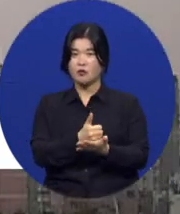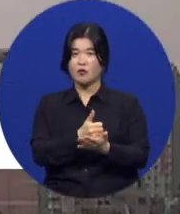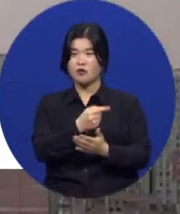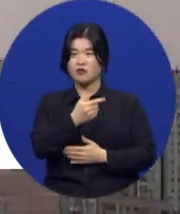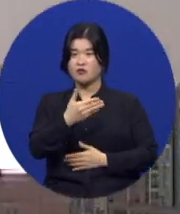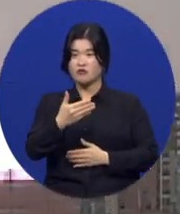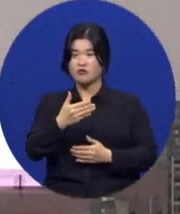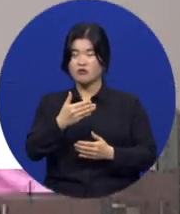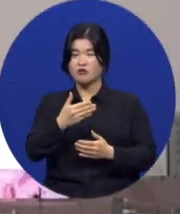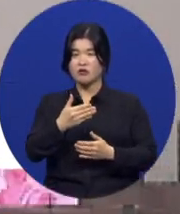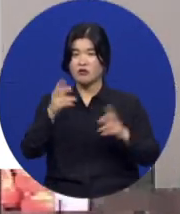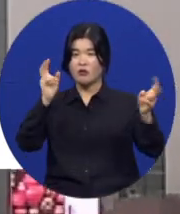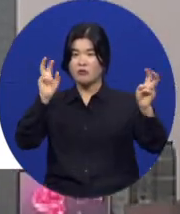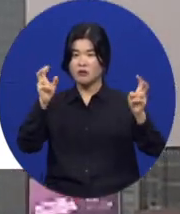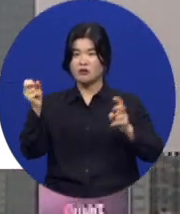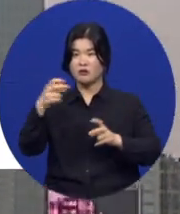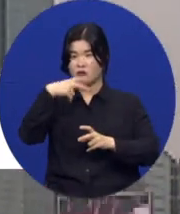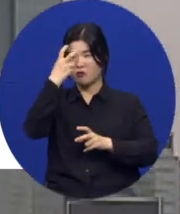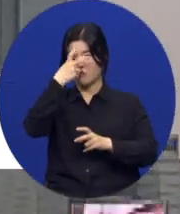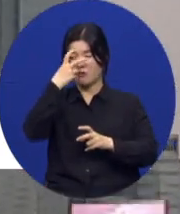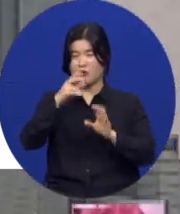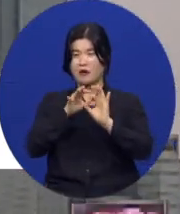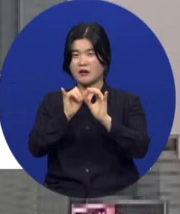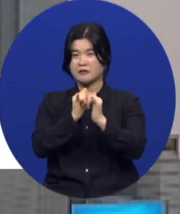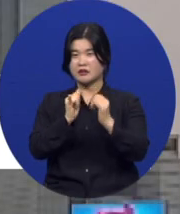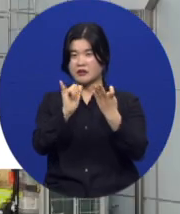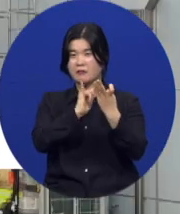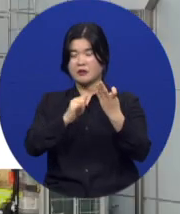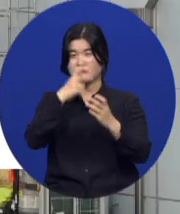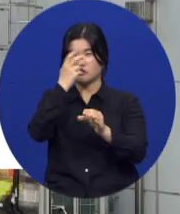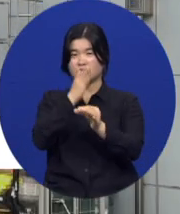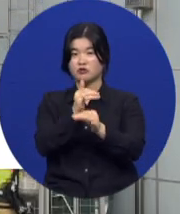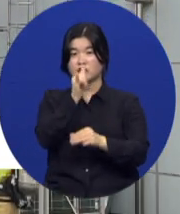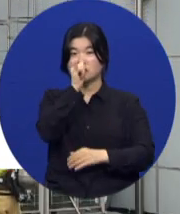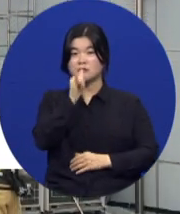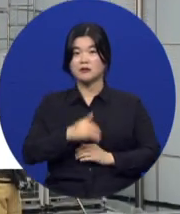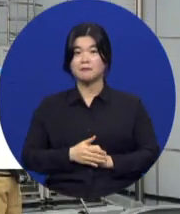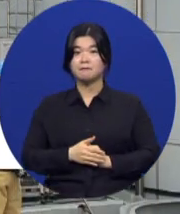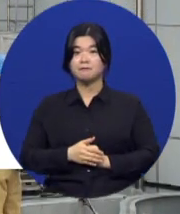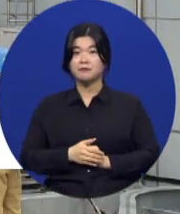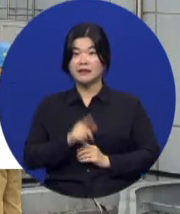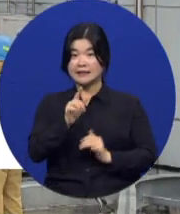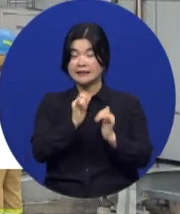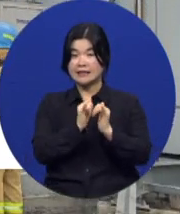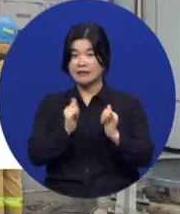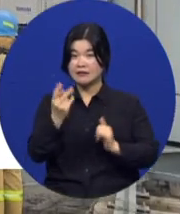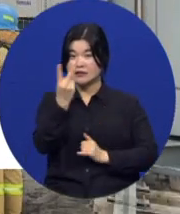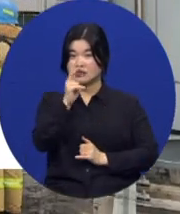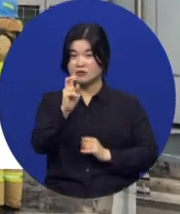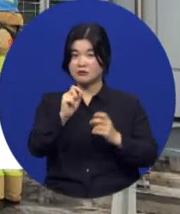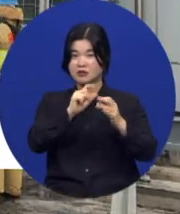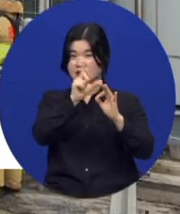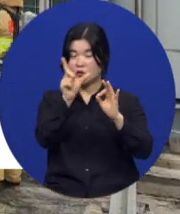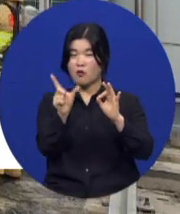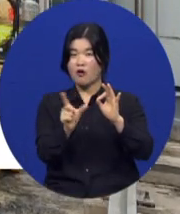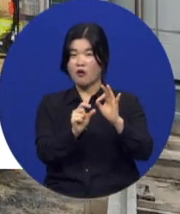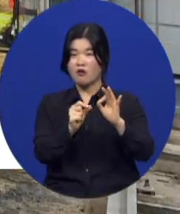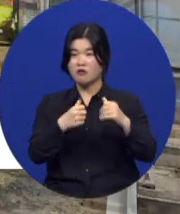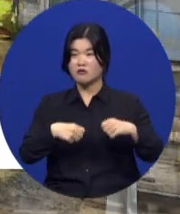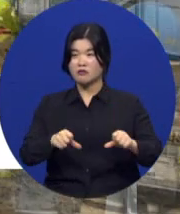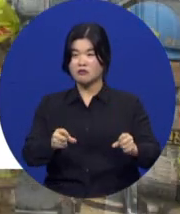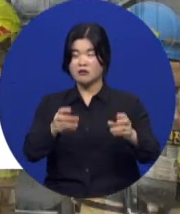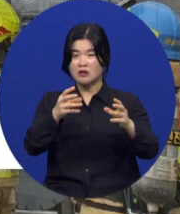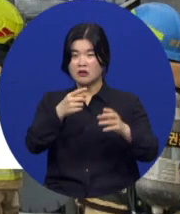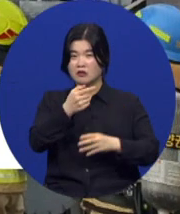설비 시공 업체와 감리업체 관계자 등 14명을 수사하고 있습니다 이들은 지난 2010년 10월 드림타워